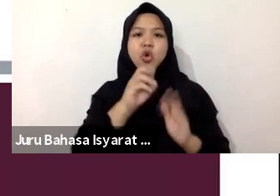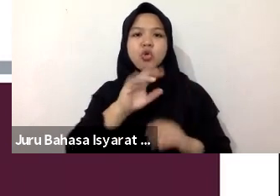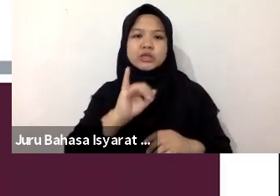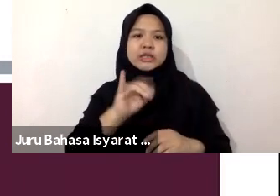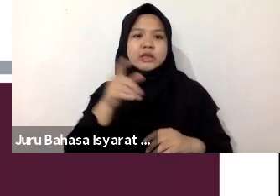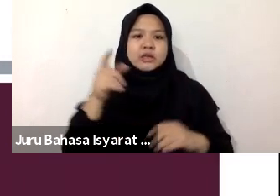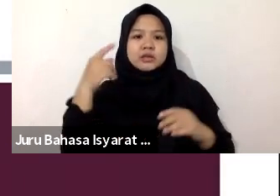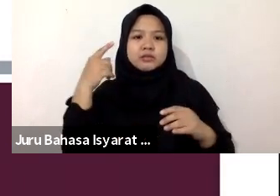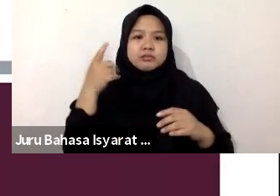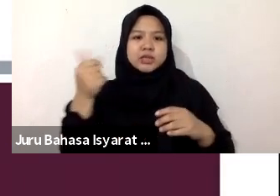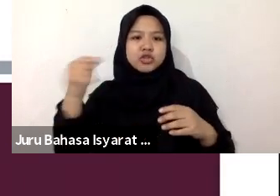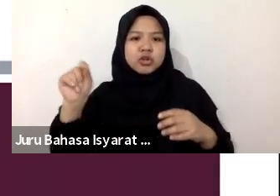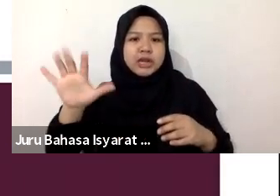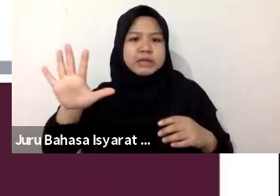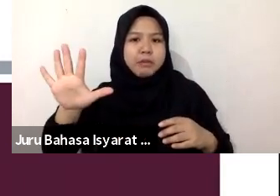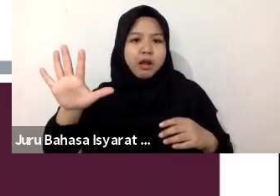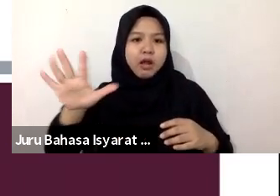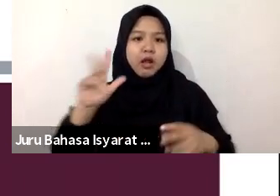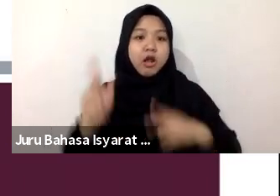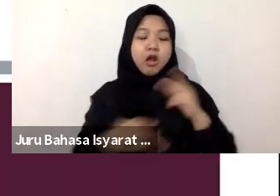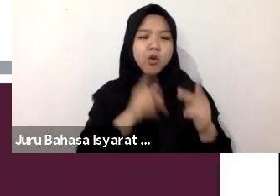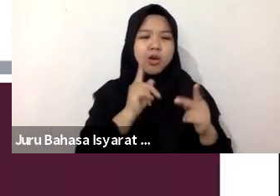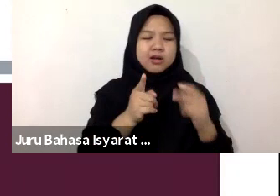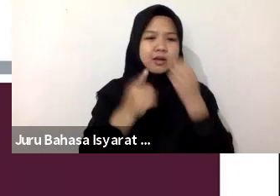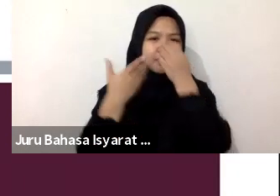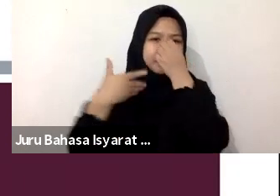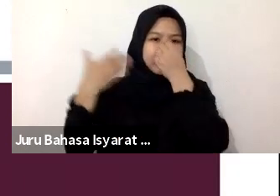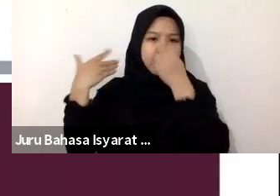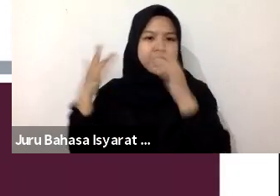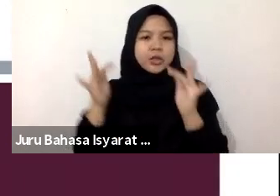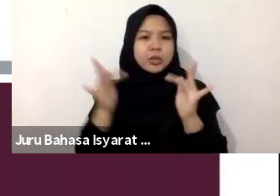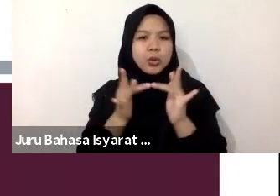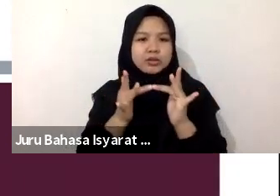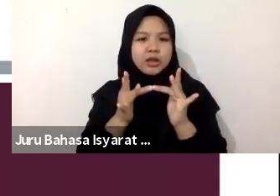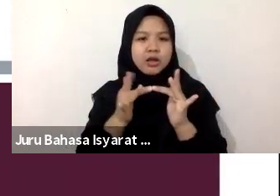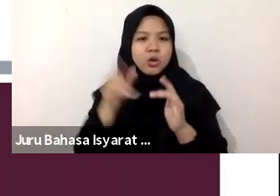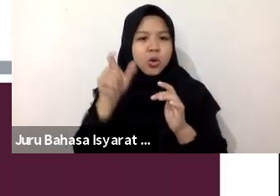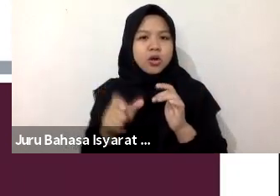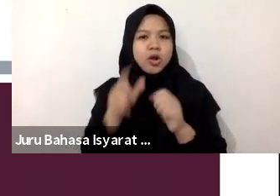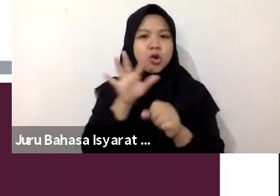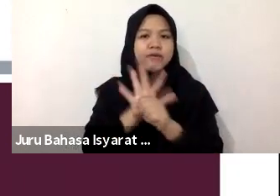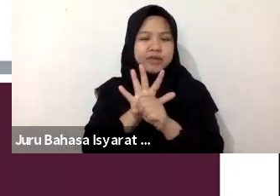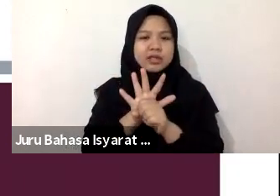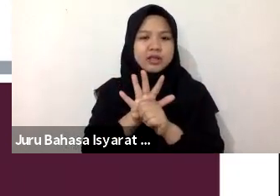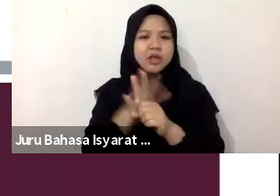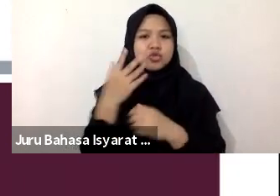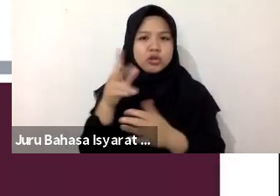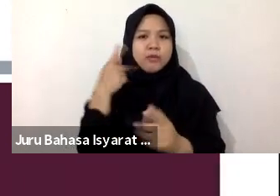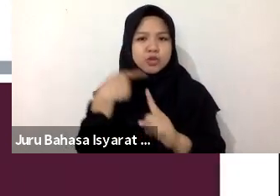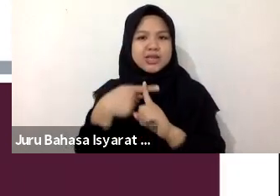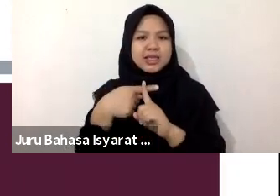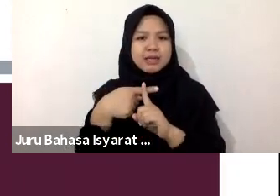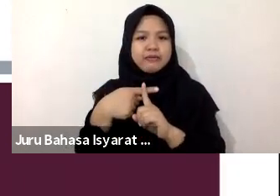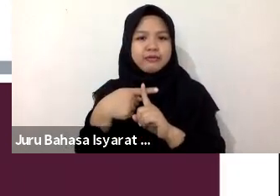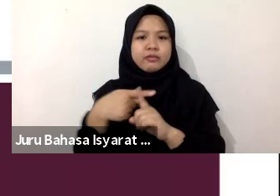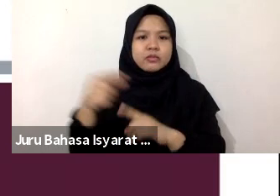5. Apabila ada riwayat kontak dengan penderita COVID yang terkonfirmasi, ini